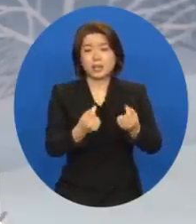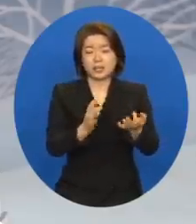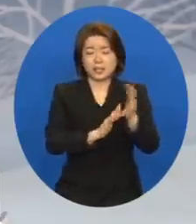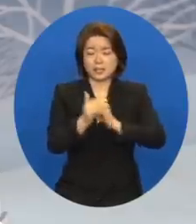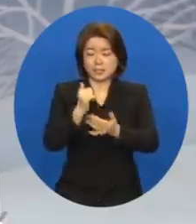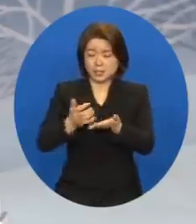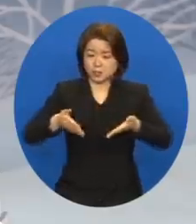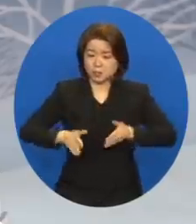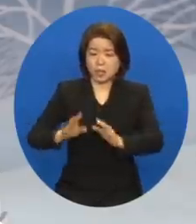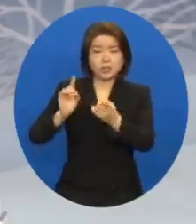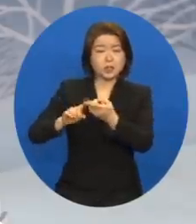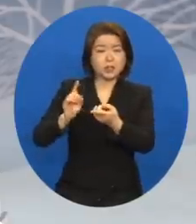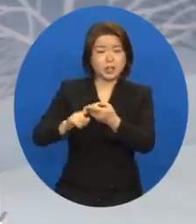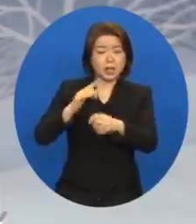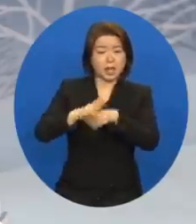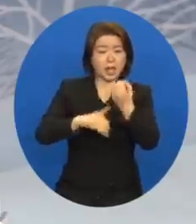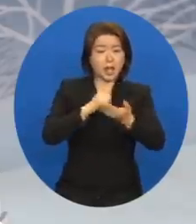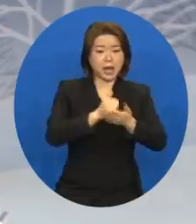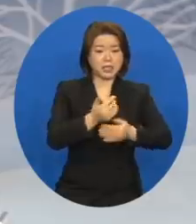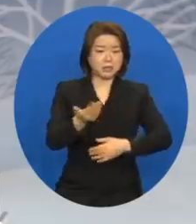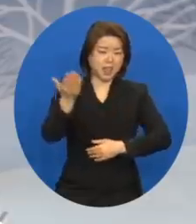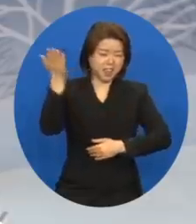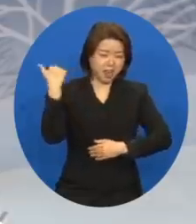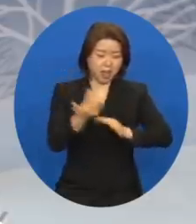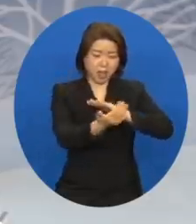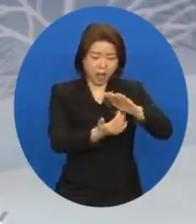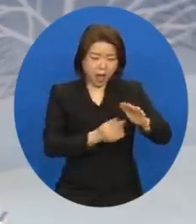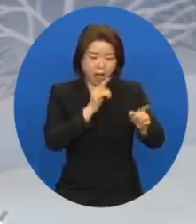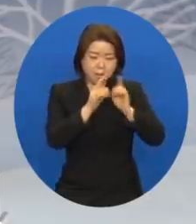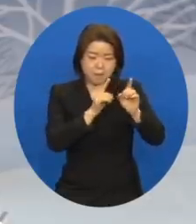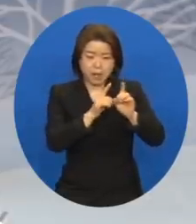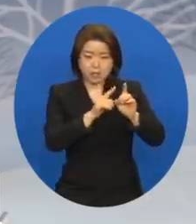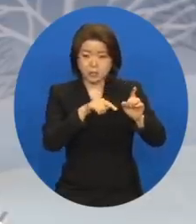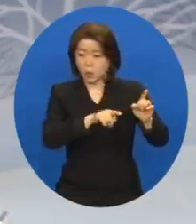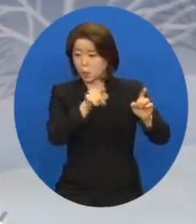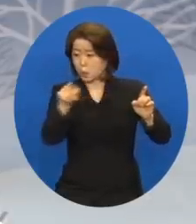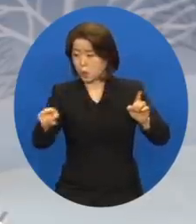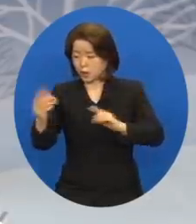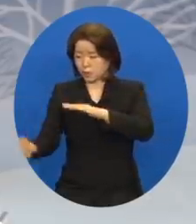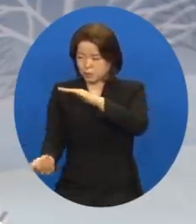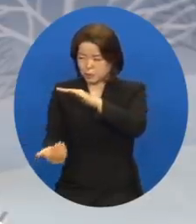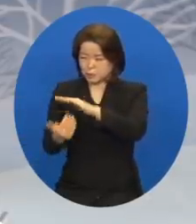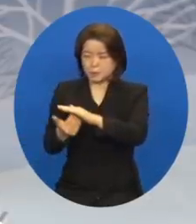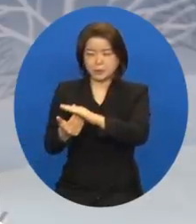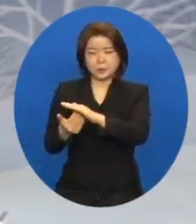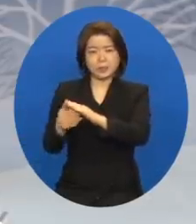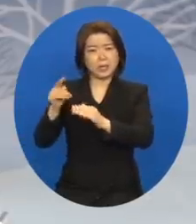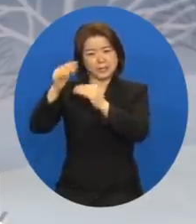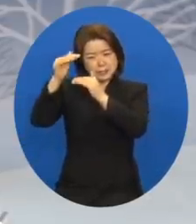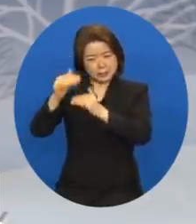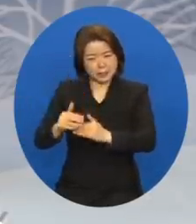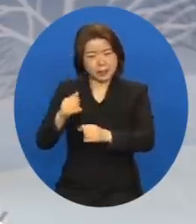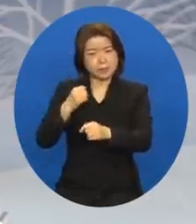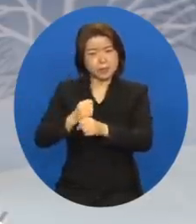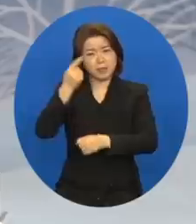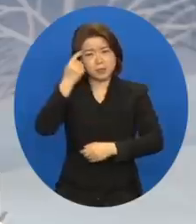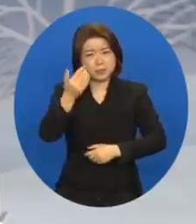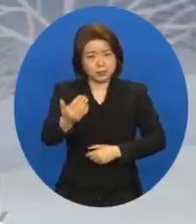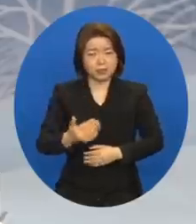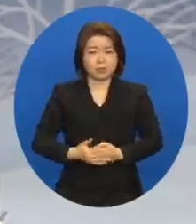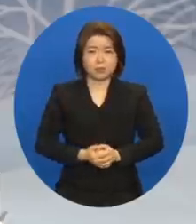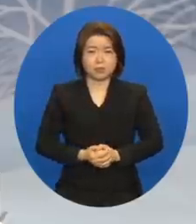예수님의 탄생에 하나님의 예언의 말씀이 성취되는 방식을 취하신 것일까요?